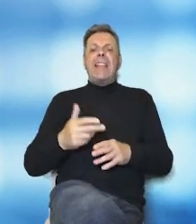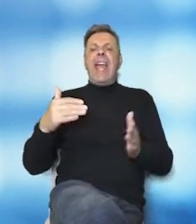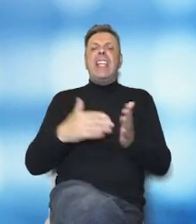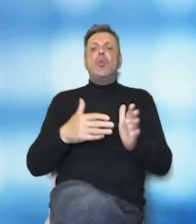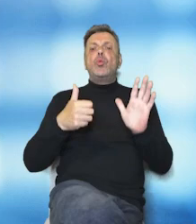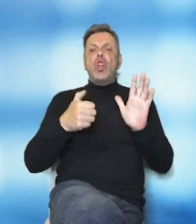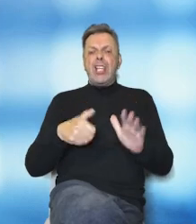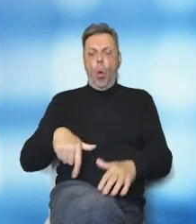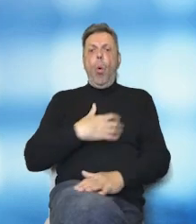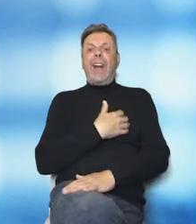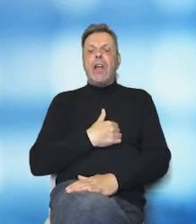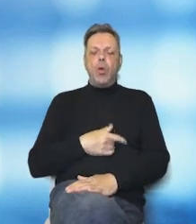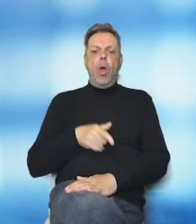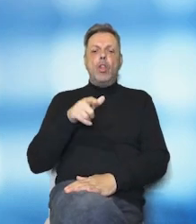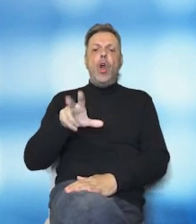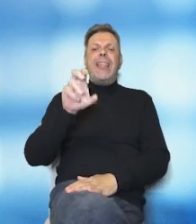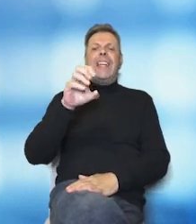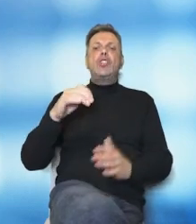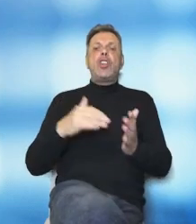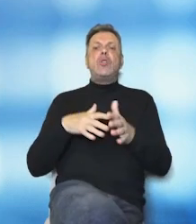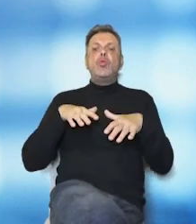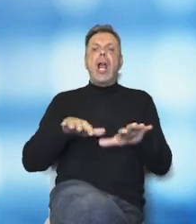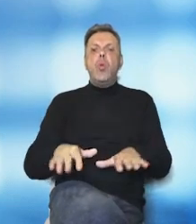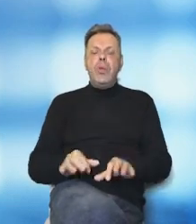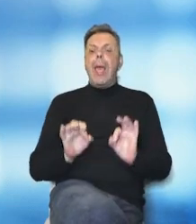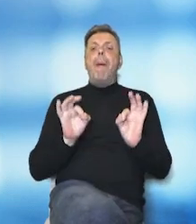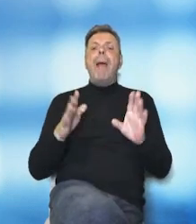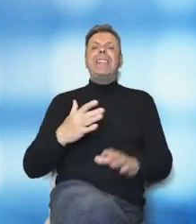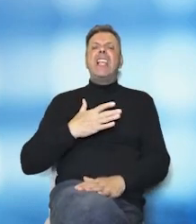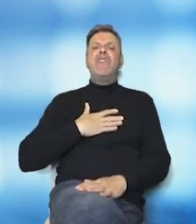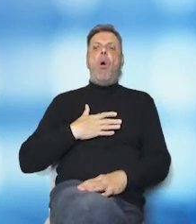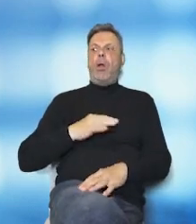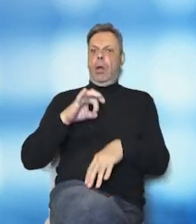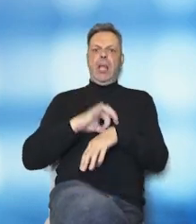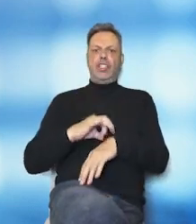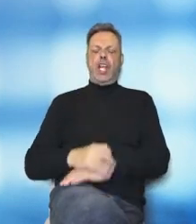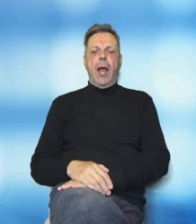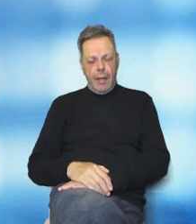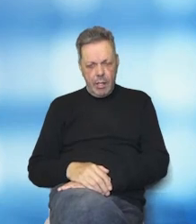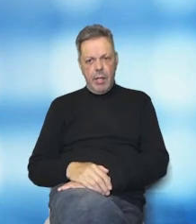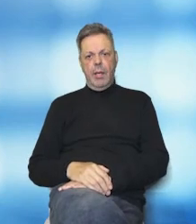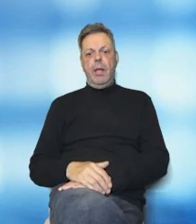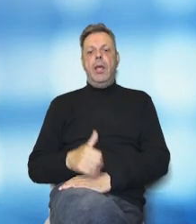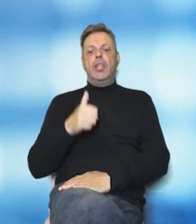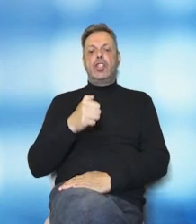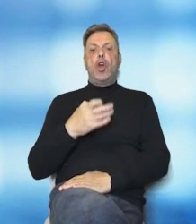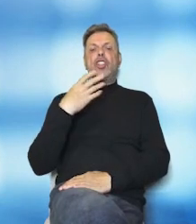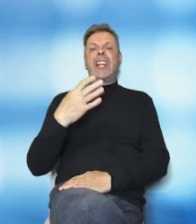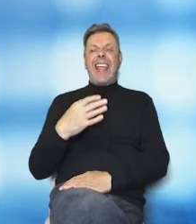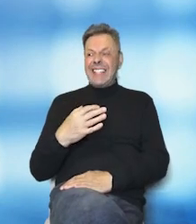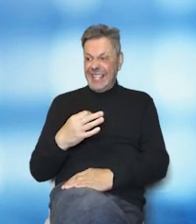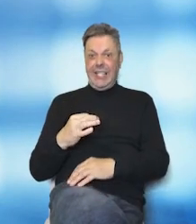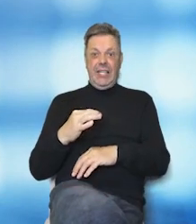1600, dakle to vam je 300.000 ljudi bez svog liječnika. 140 ordinacija je